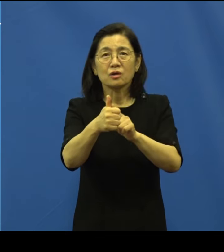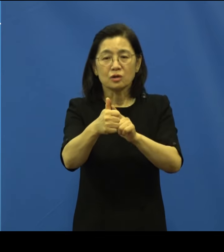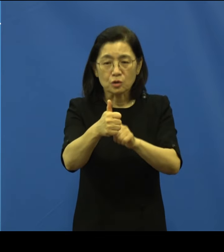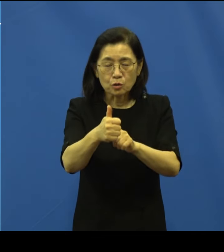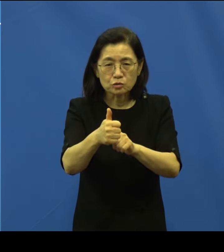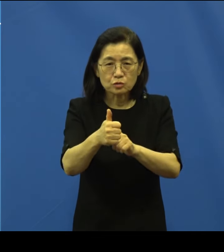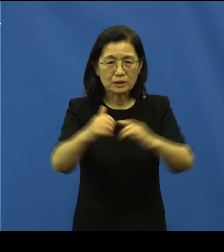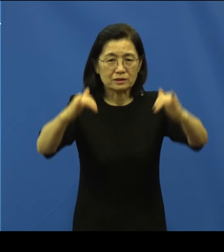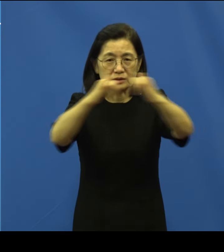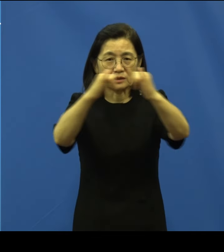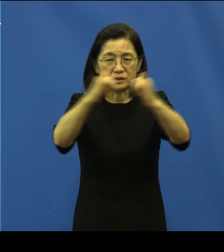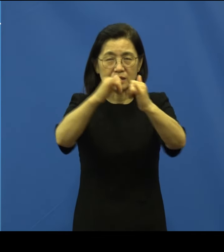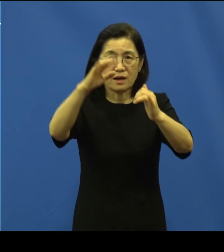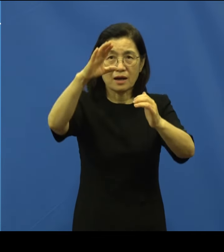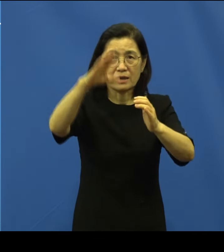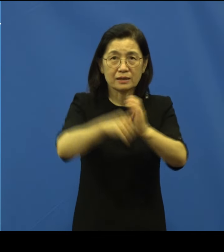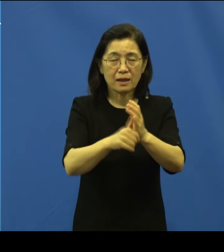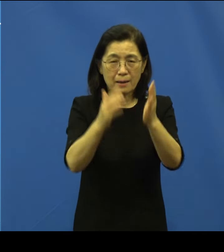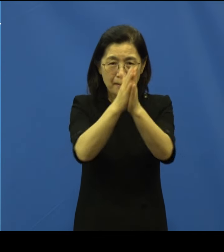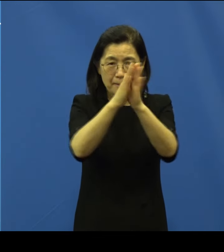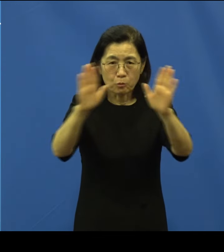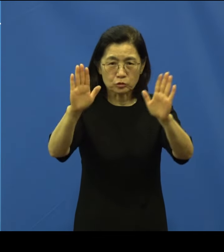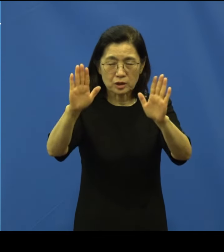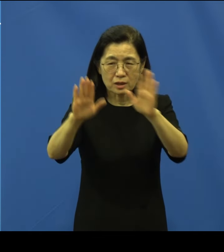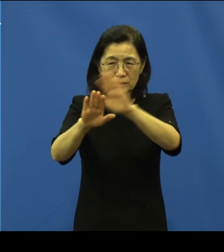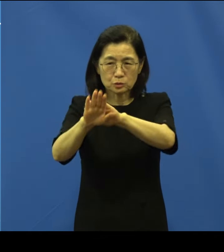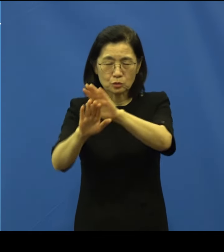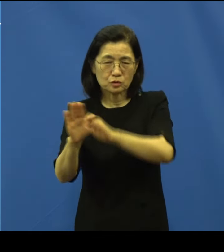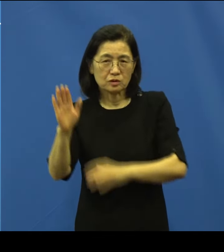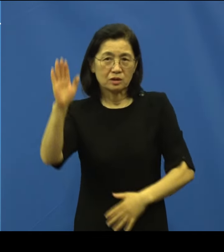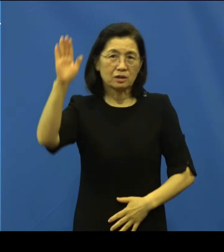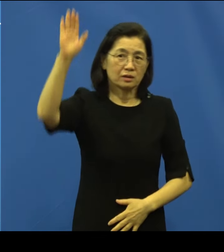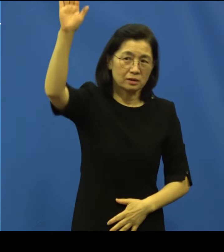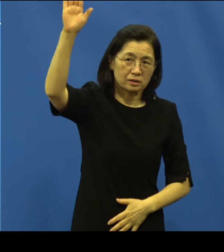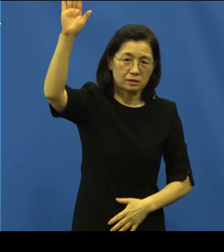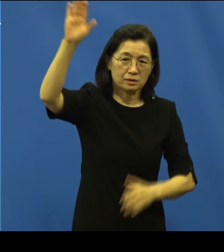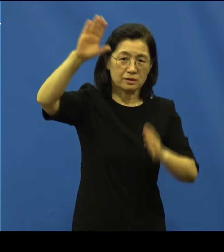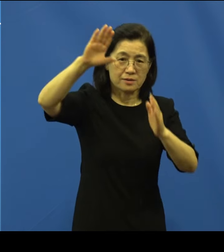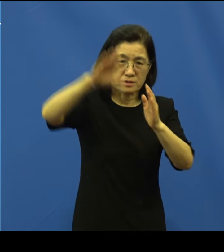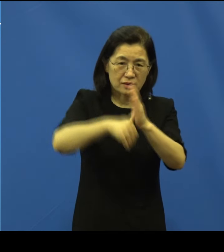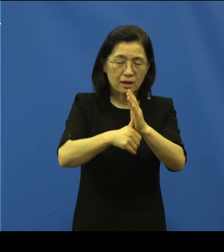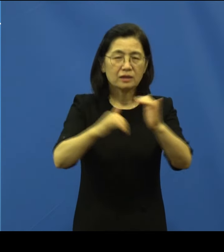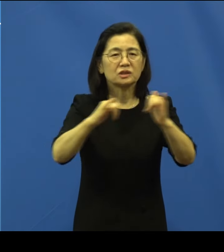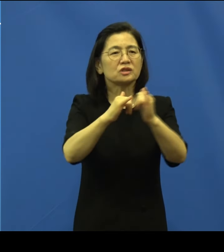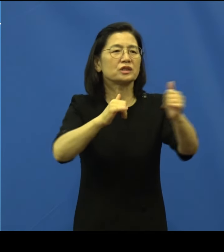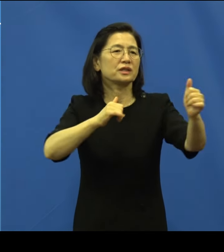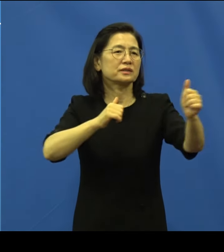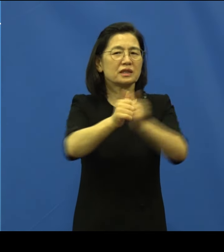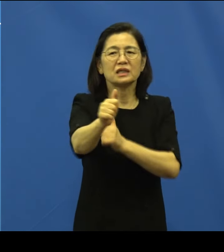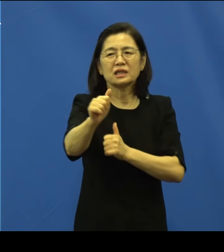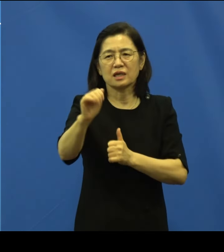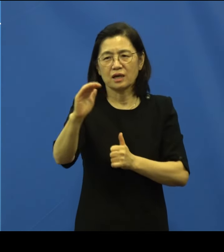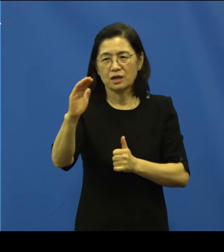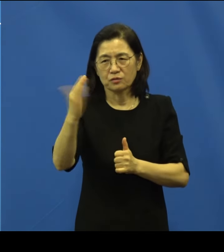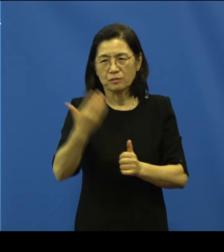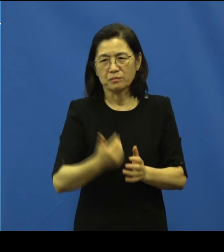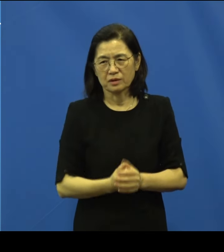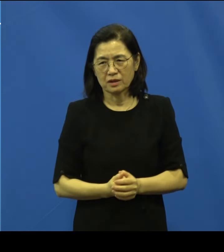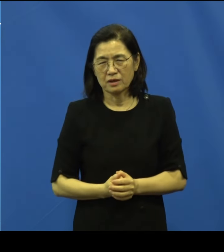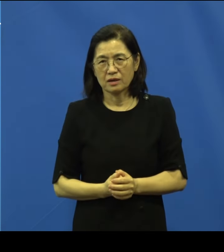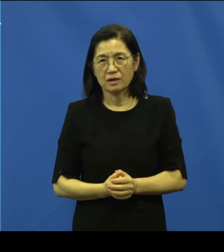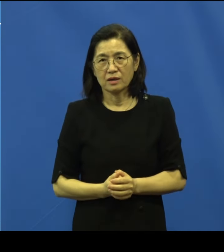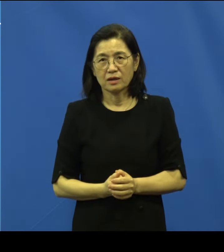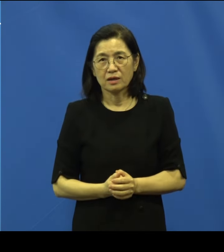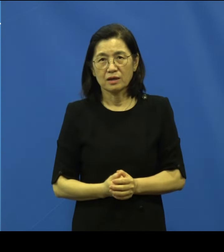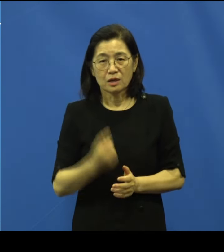손을 들고 있는 거예요. 그 모세가 손을 들면 이긴 겁니다. 눈에 보이지 않는 싸움이라는 거죠, 여러분.